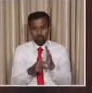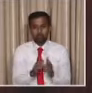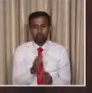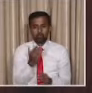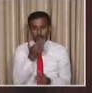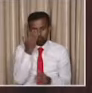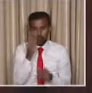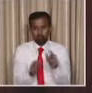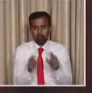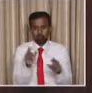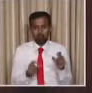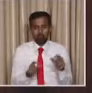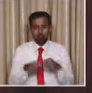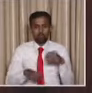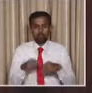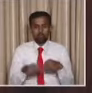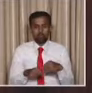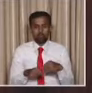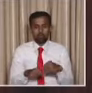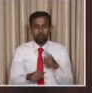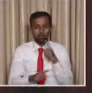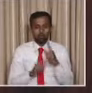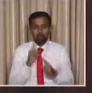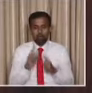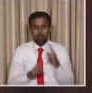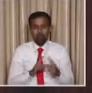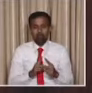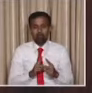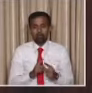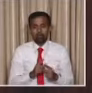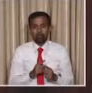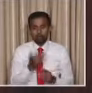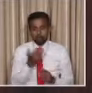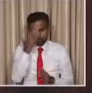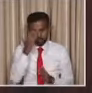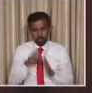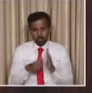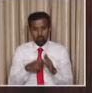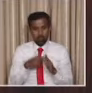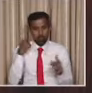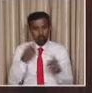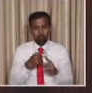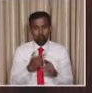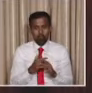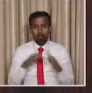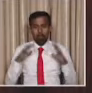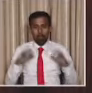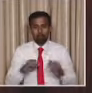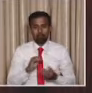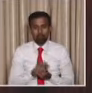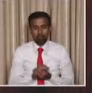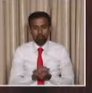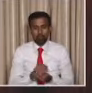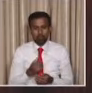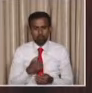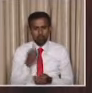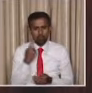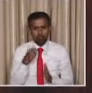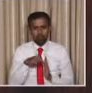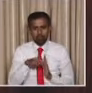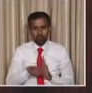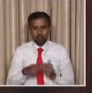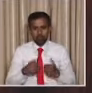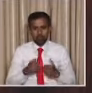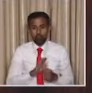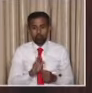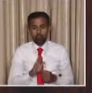දෙමළ මිනිස්සුන්ගේ ඡන්දවල තමයි ඔය කතා කරන්නේ. එහෙනම් යාපනයේ ගැන අපිට අයිතියක් තියෙනවා. මට හිතෙනවා දකුණේ ජීවත් වෙන අපිට